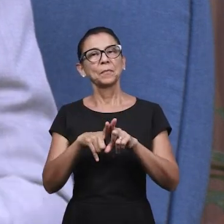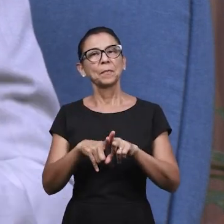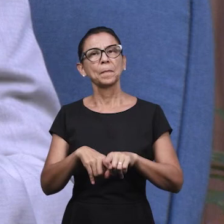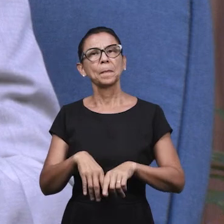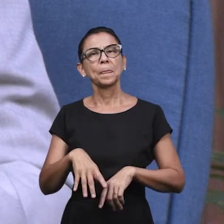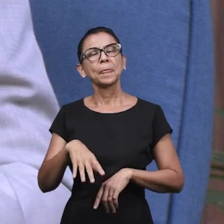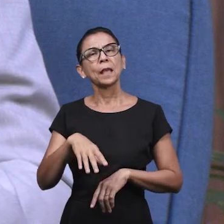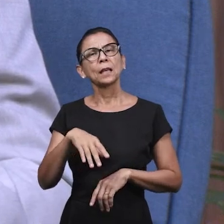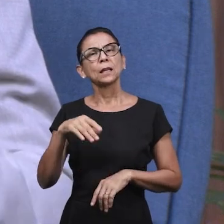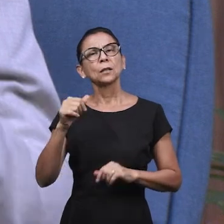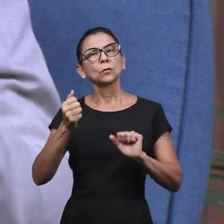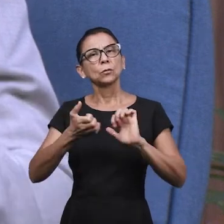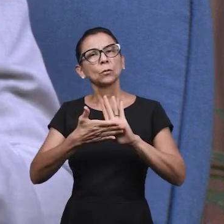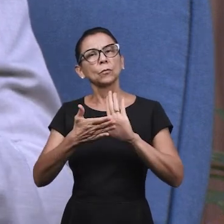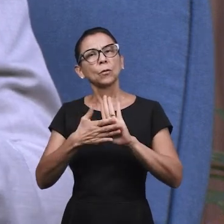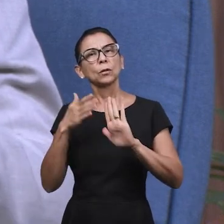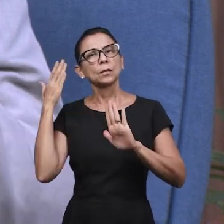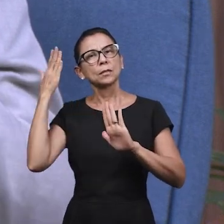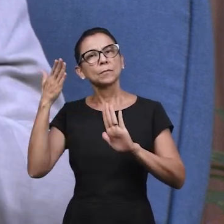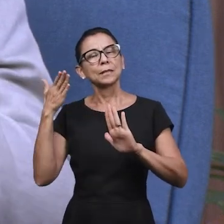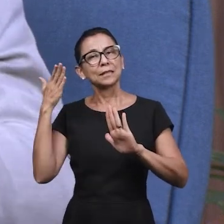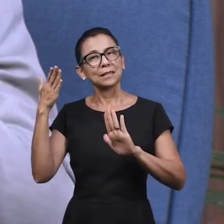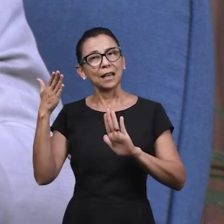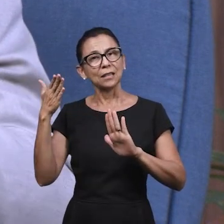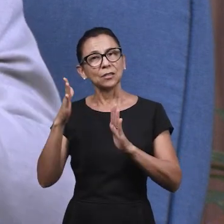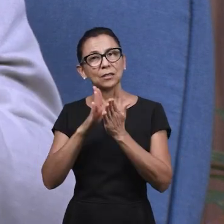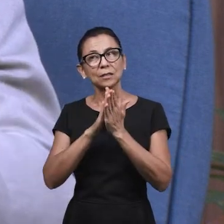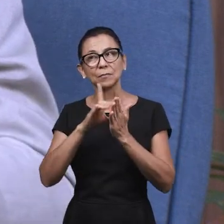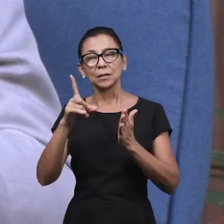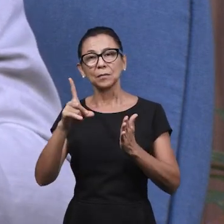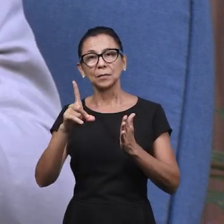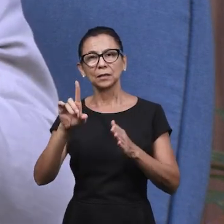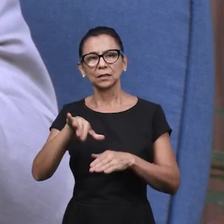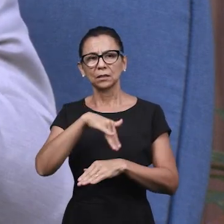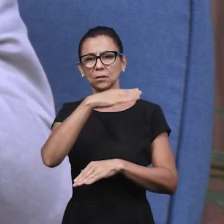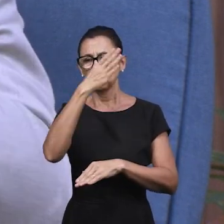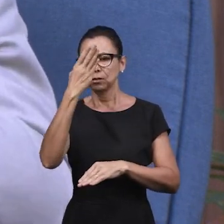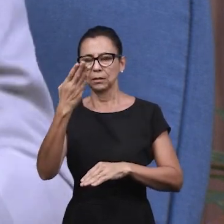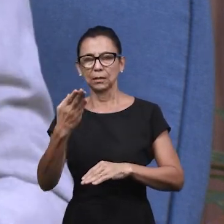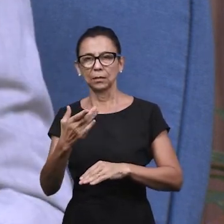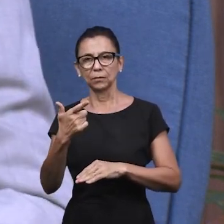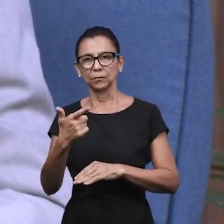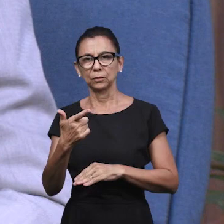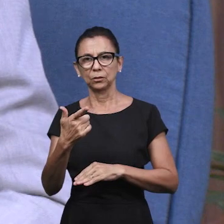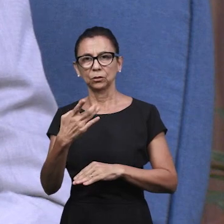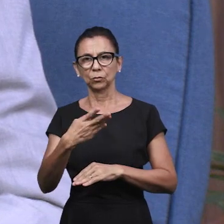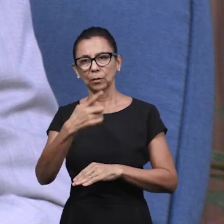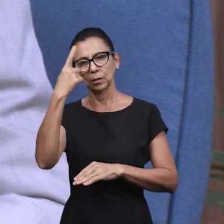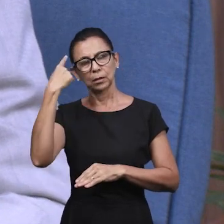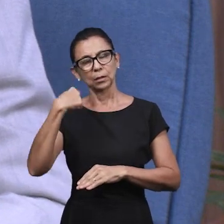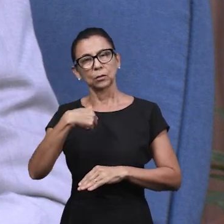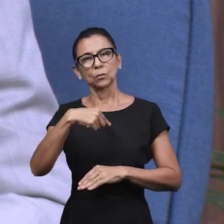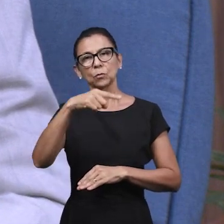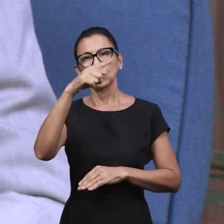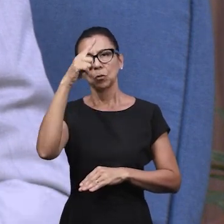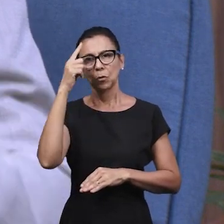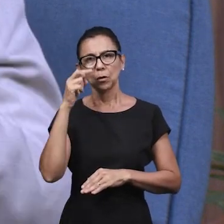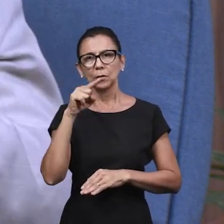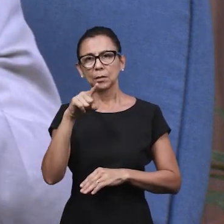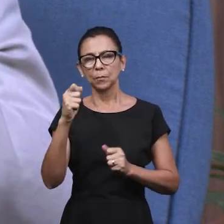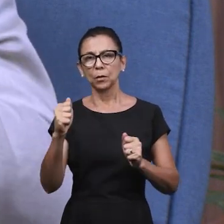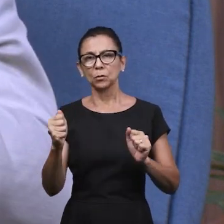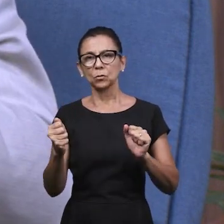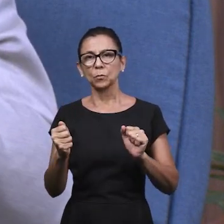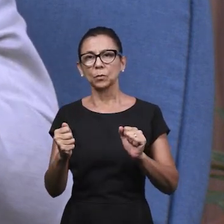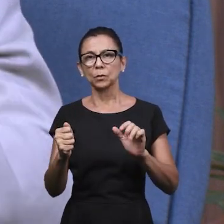Manaïm. Écoutez des louanges et messages bibliques 24 heures par jour. Vous pouvez aussi partager nos contenus avec